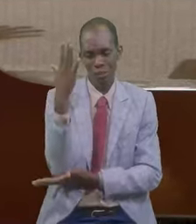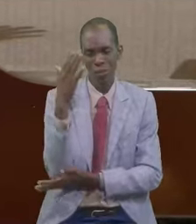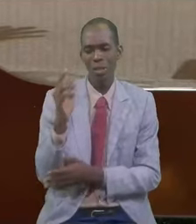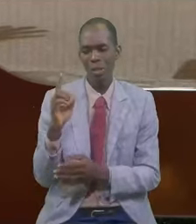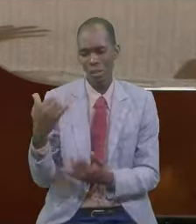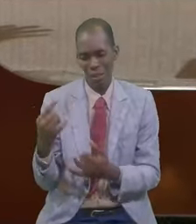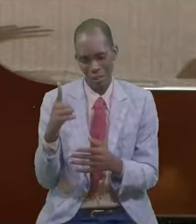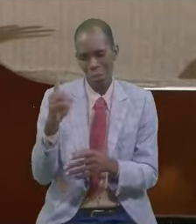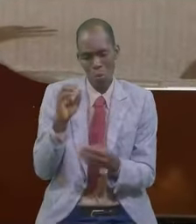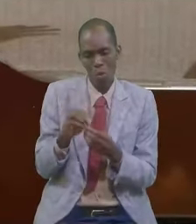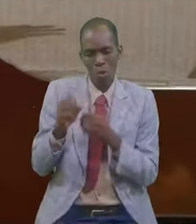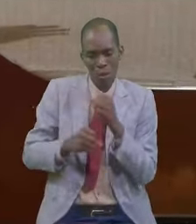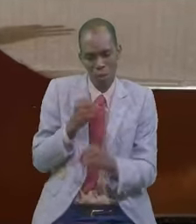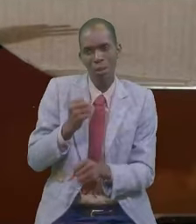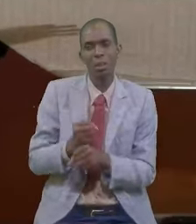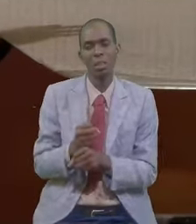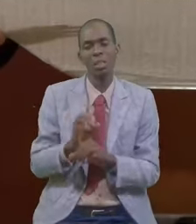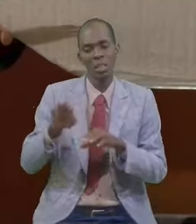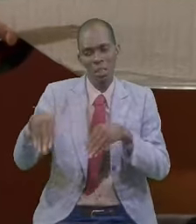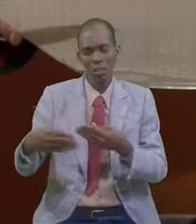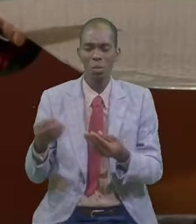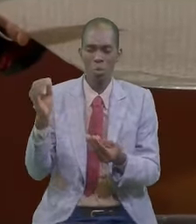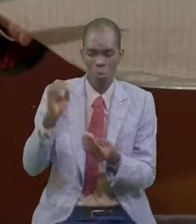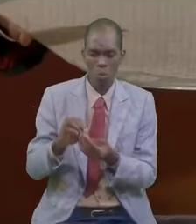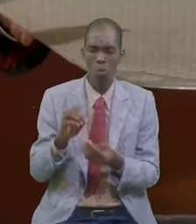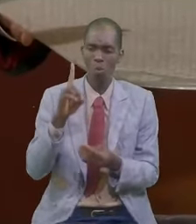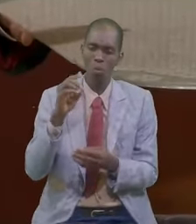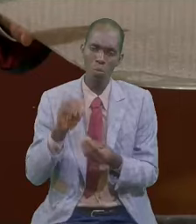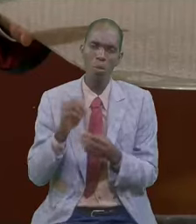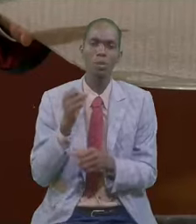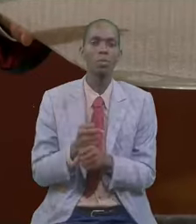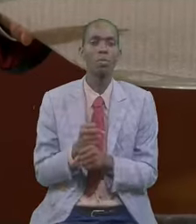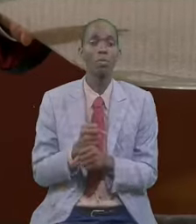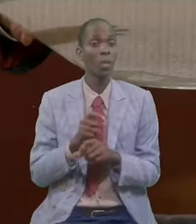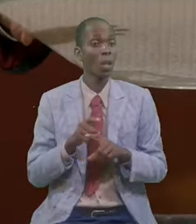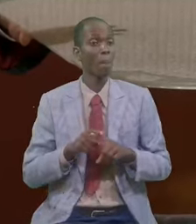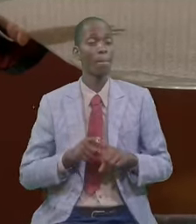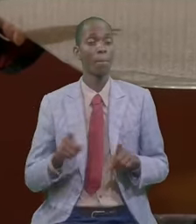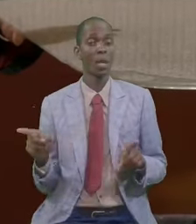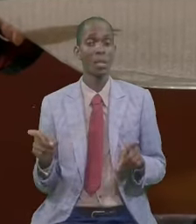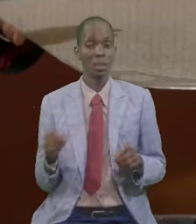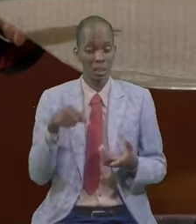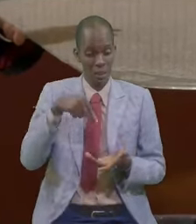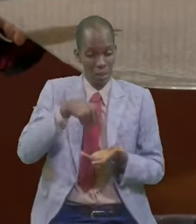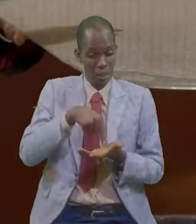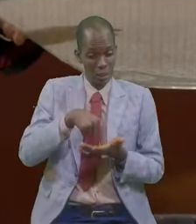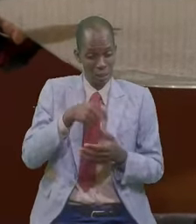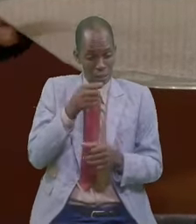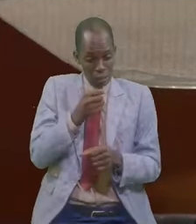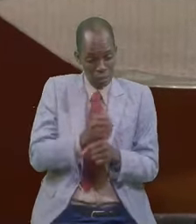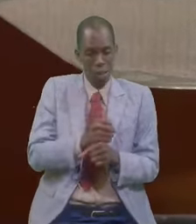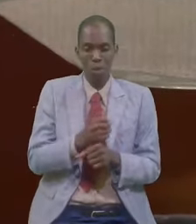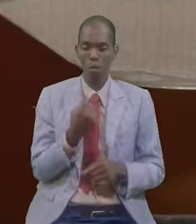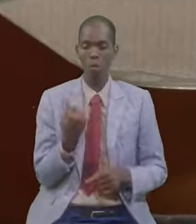année. Alors, donne-lui encore une prolongation, donne-lui un temps, mais